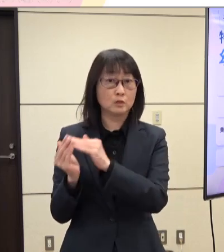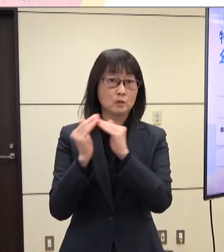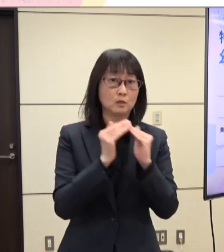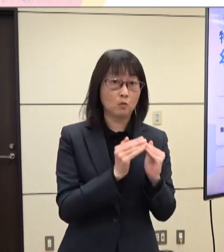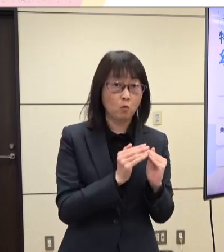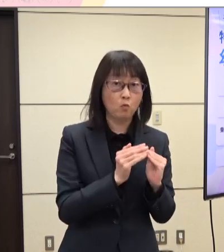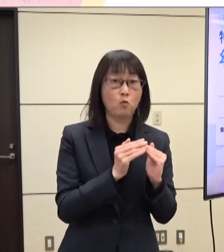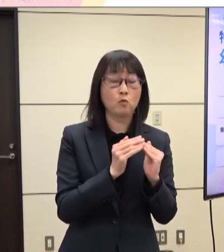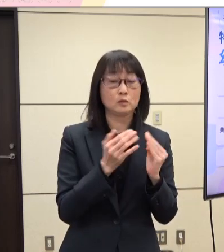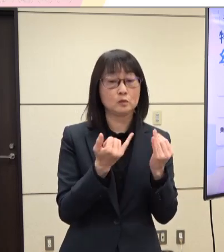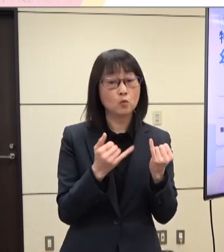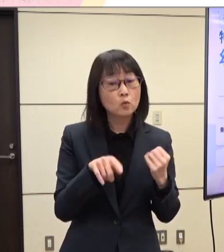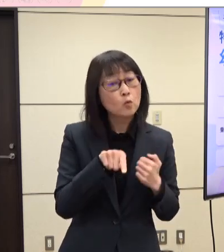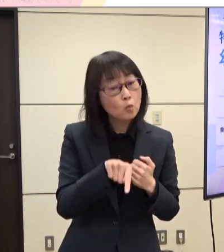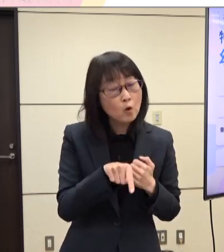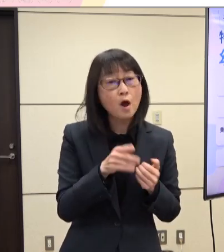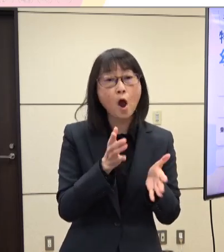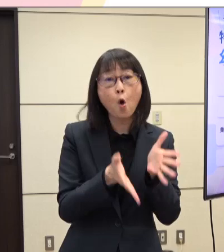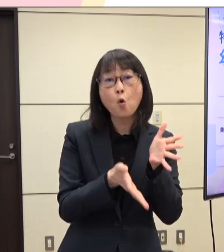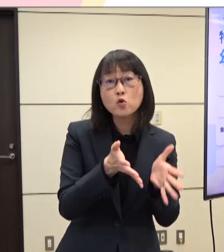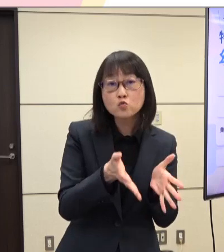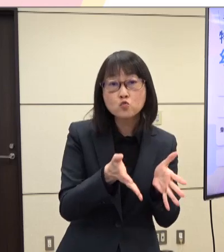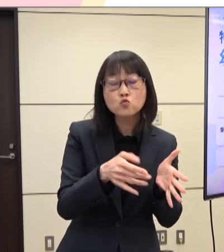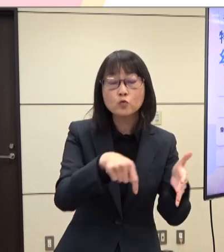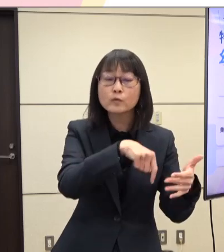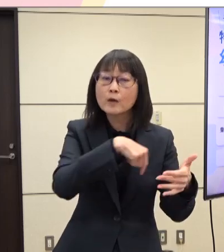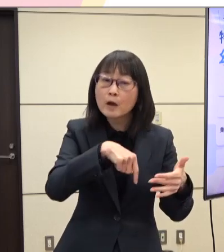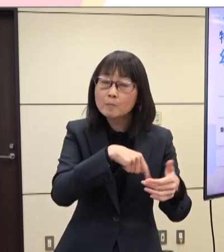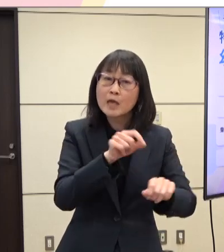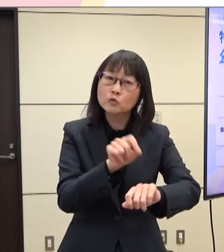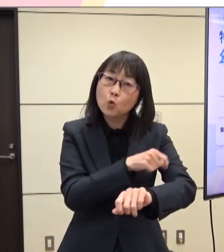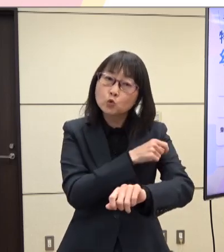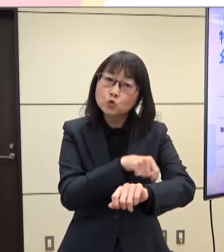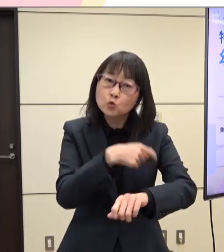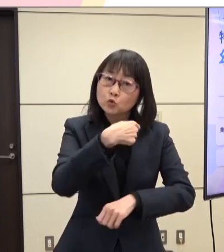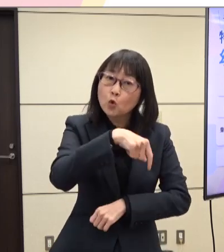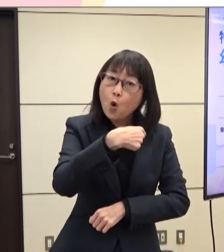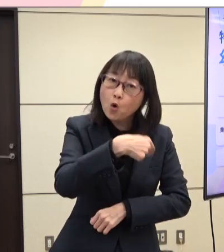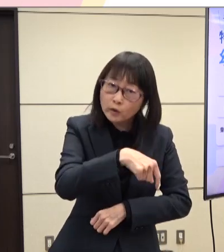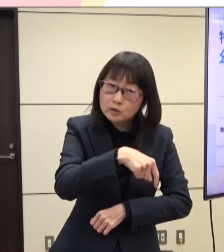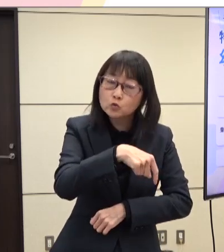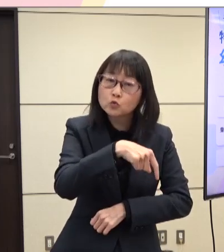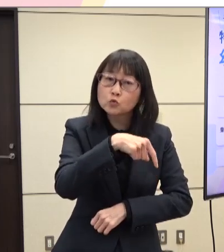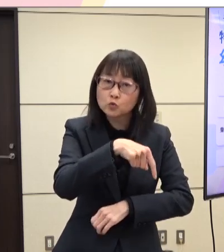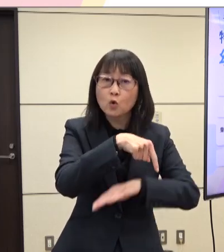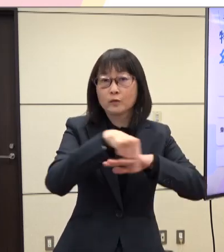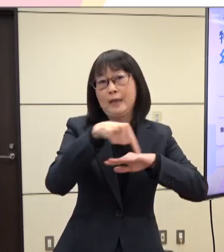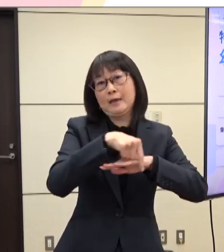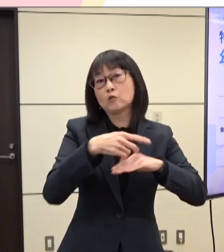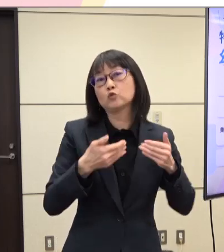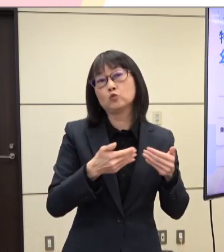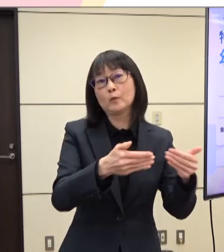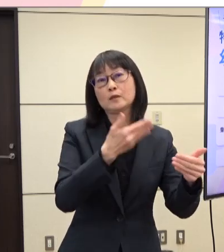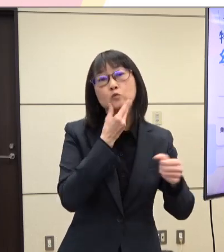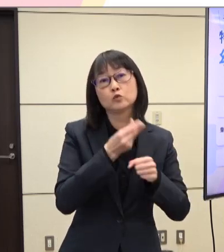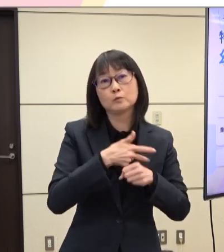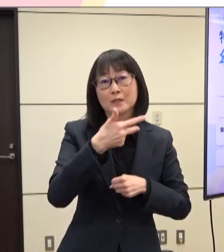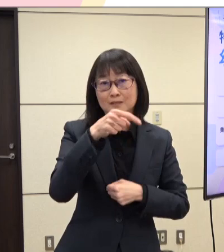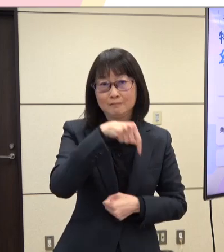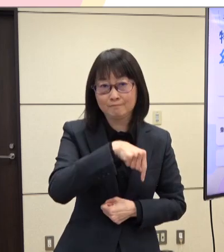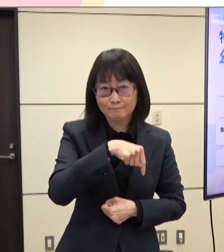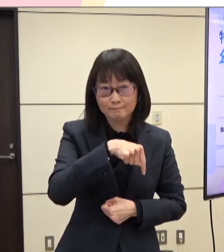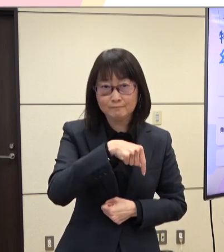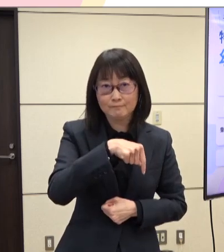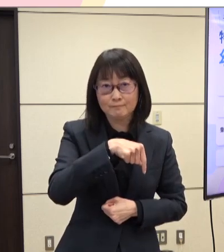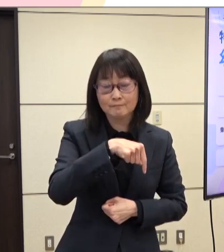保育の中身で特色ある教育を進めて、その特色度を持って、この福